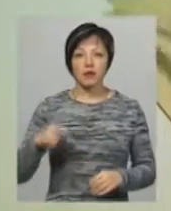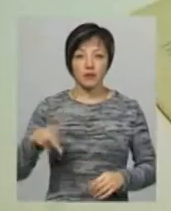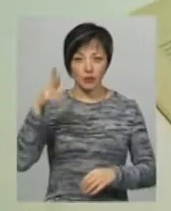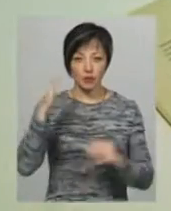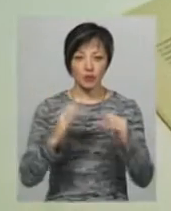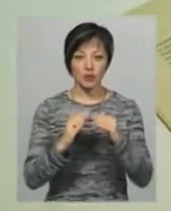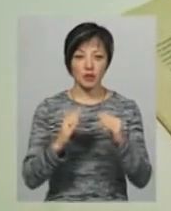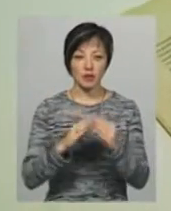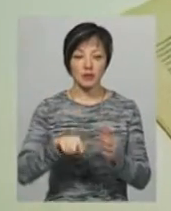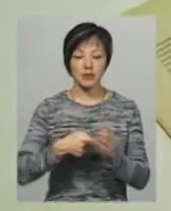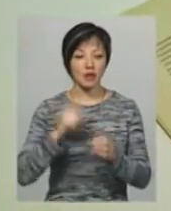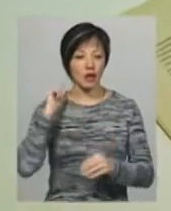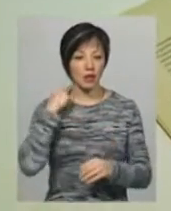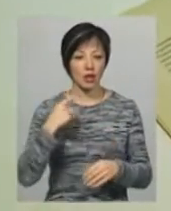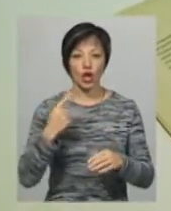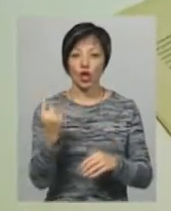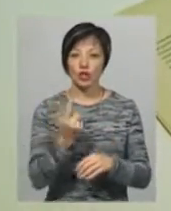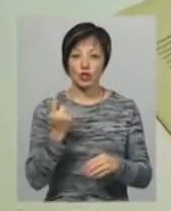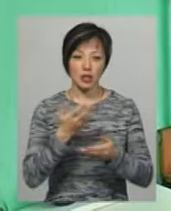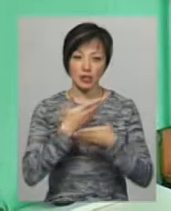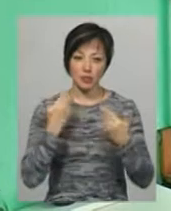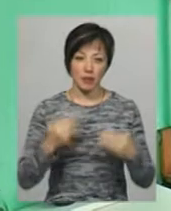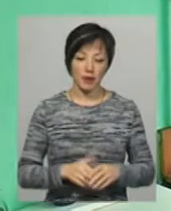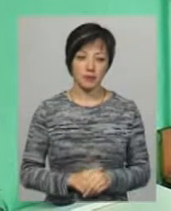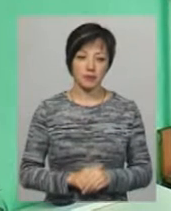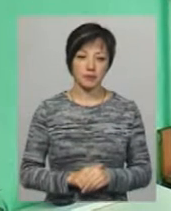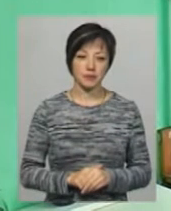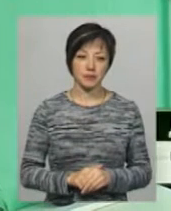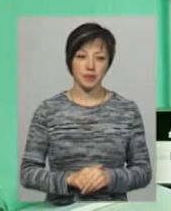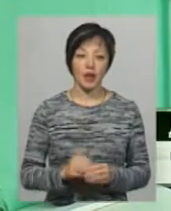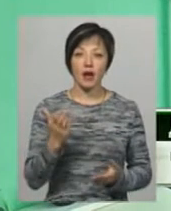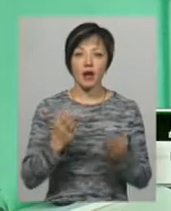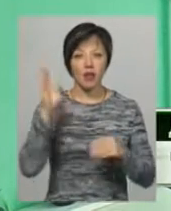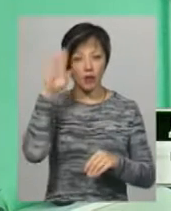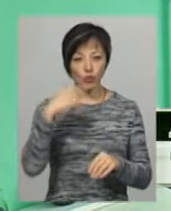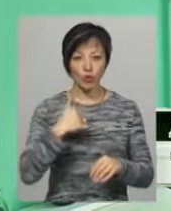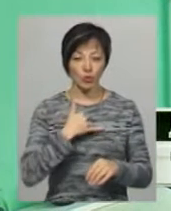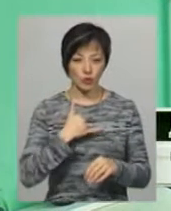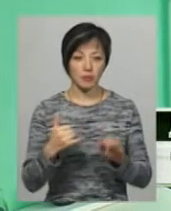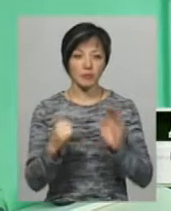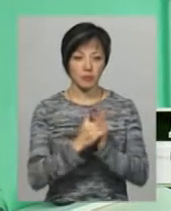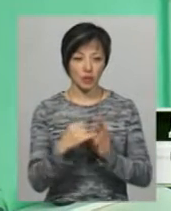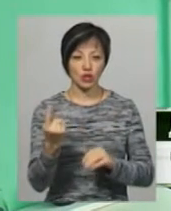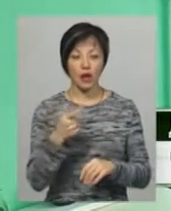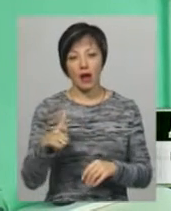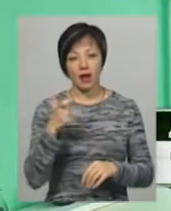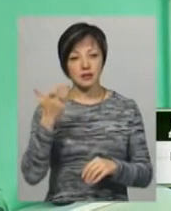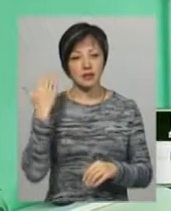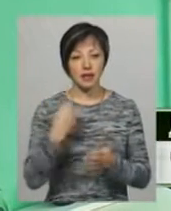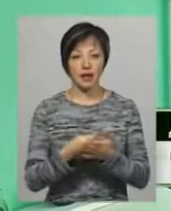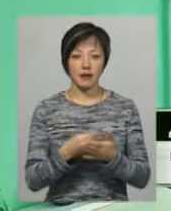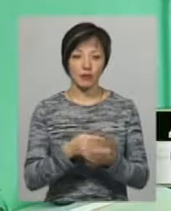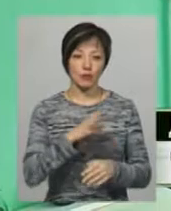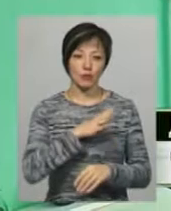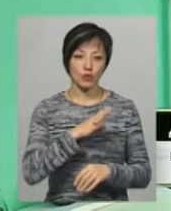будинку в Кропивницькому. Лічильника немає. Якщо на воду я поставив собі лічильник, то на газ якось тоді і тарифи